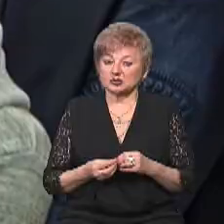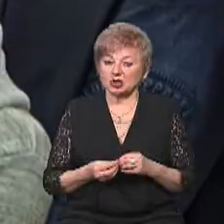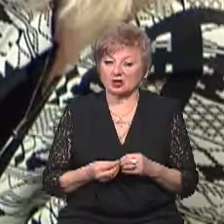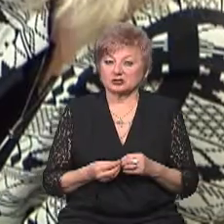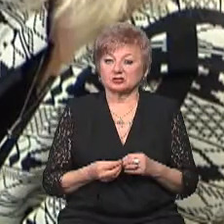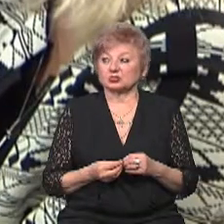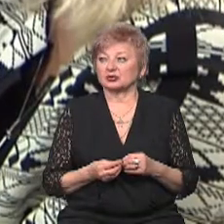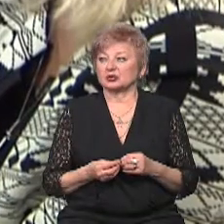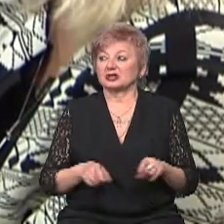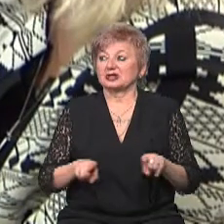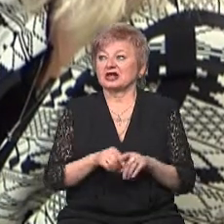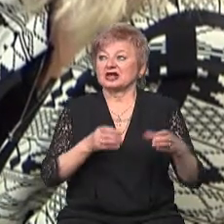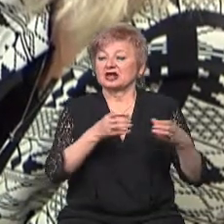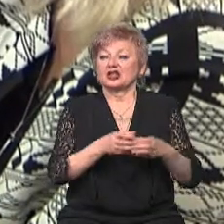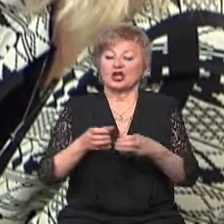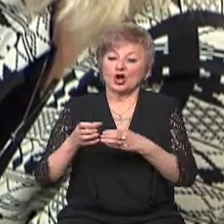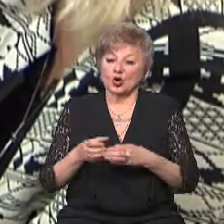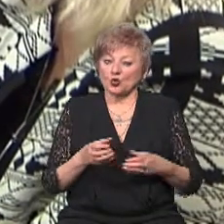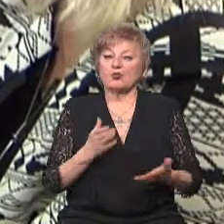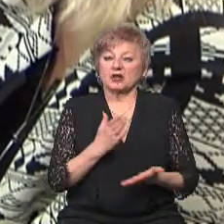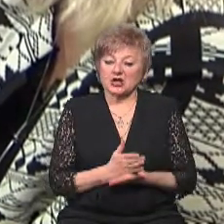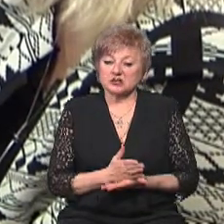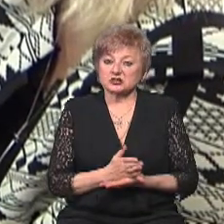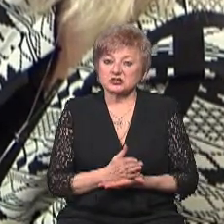задержанию таких групп, которые на территории